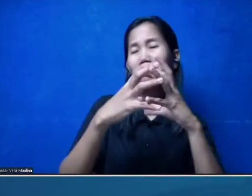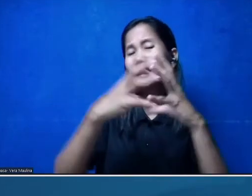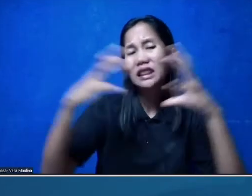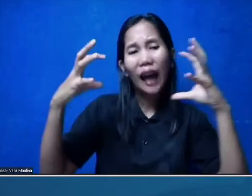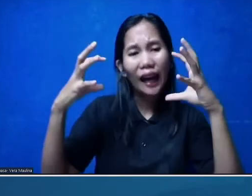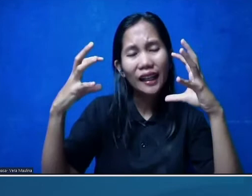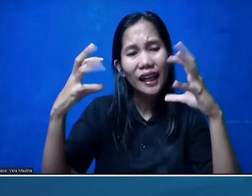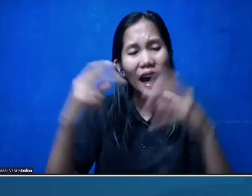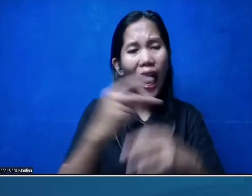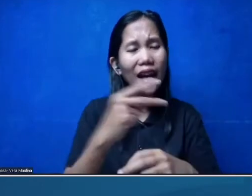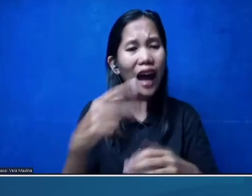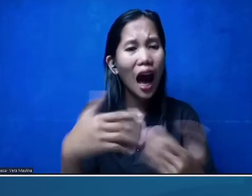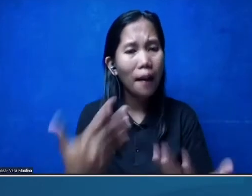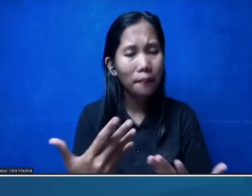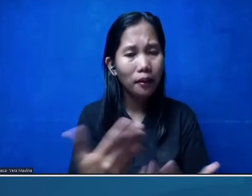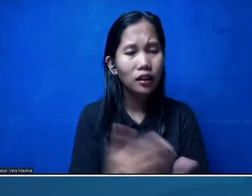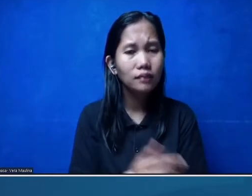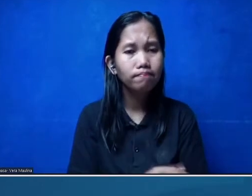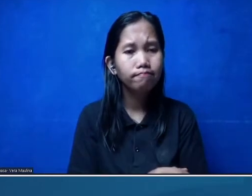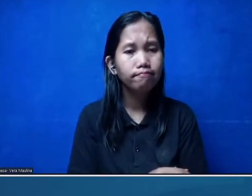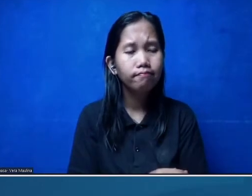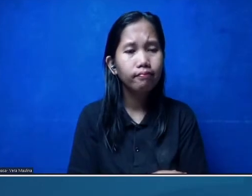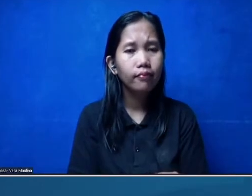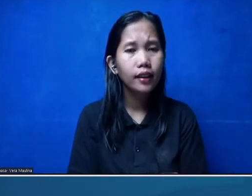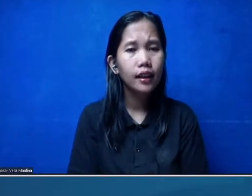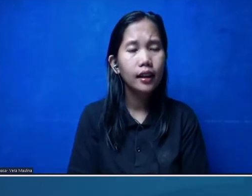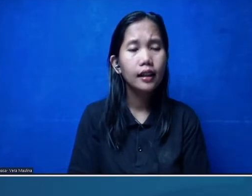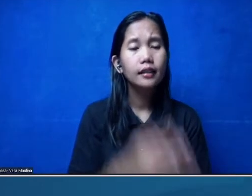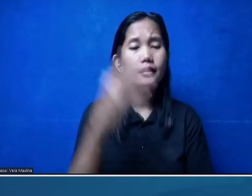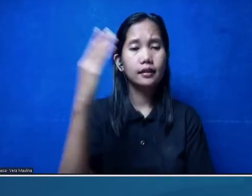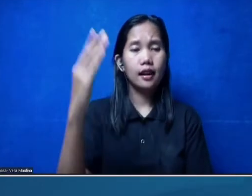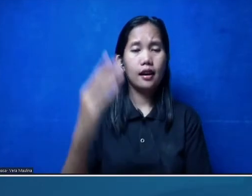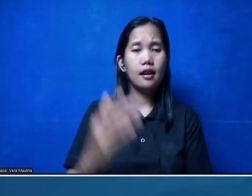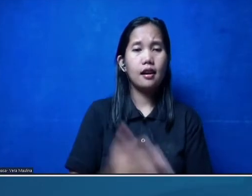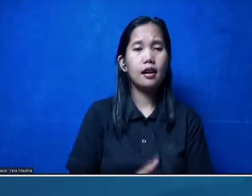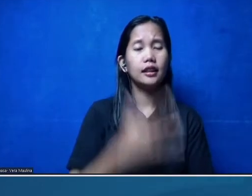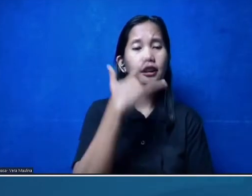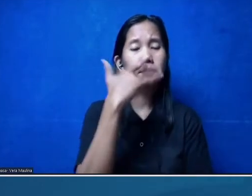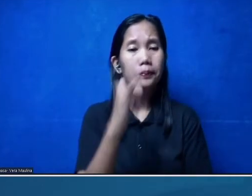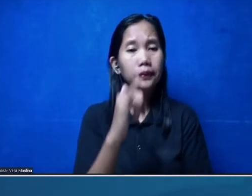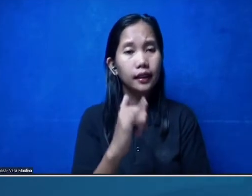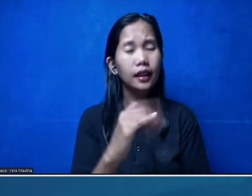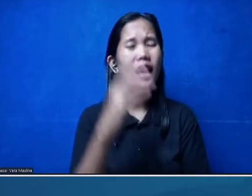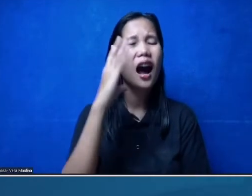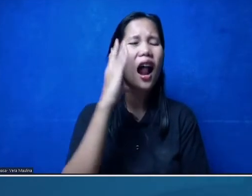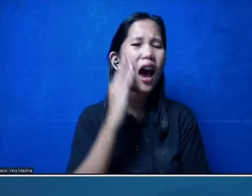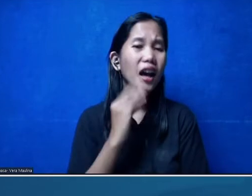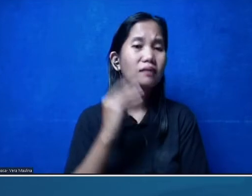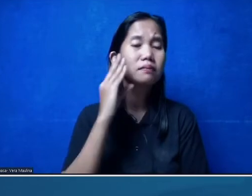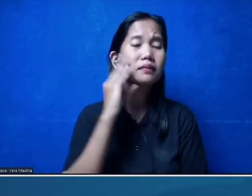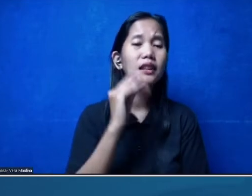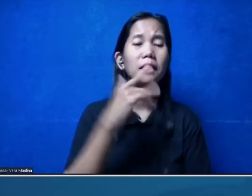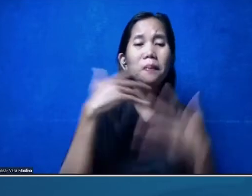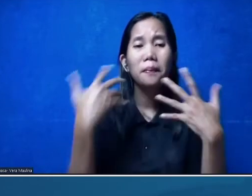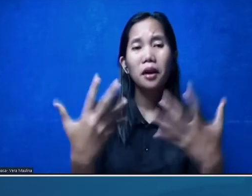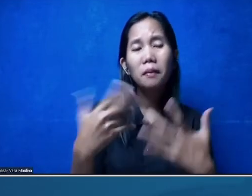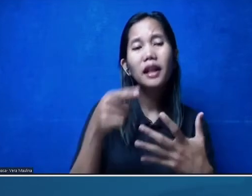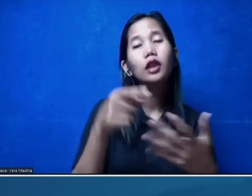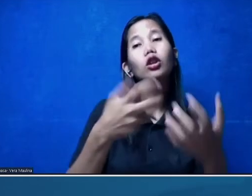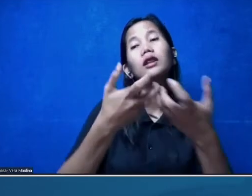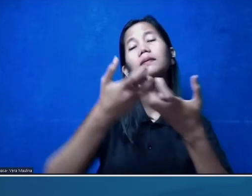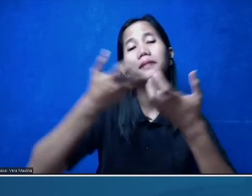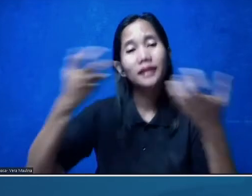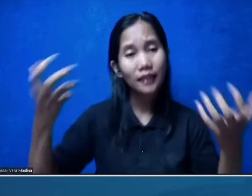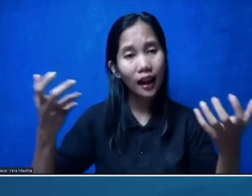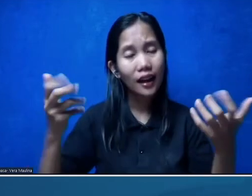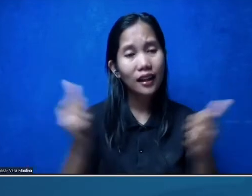itu berpisah dengan orang yang kasih berpisah dengan orang yang kita sangat bergantung Hai dan hal ini adalah